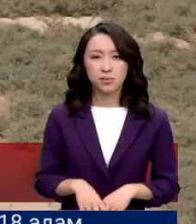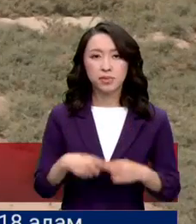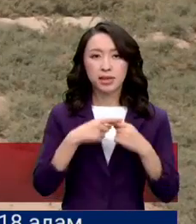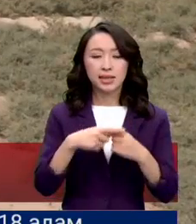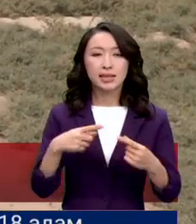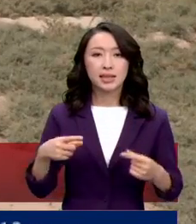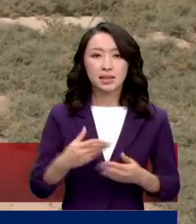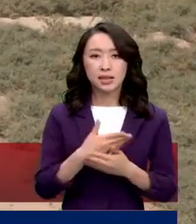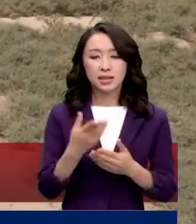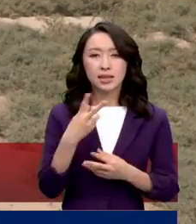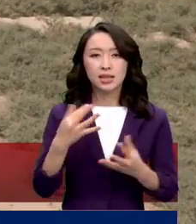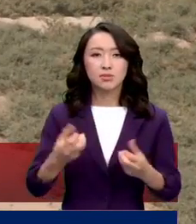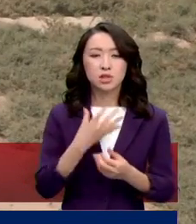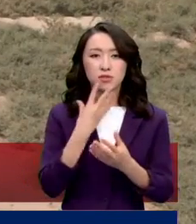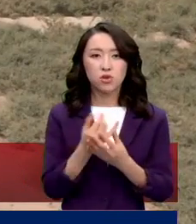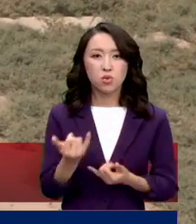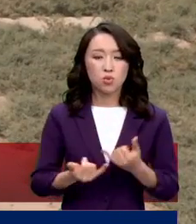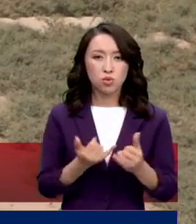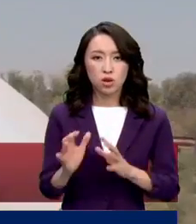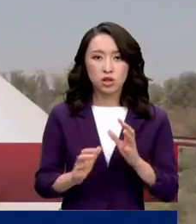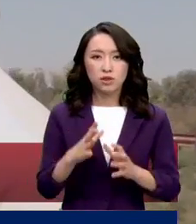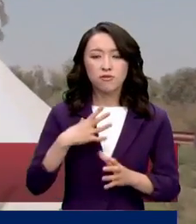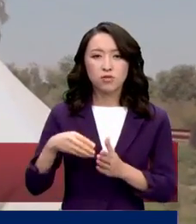Некоторые дихкане для спасения своего урожая вынуждены были